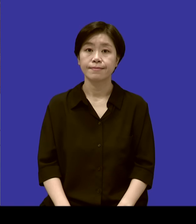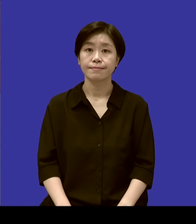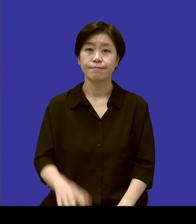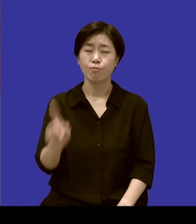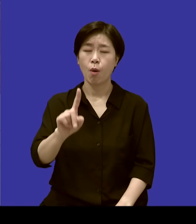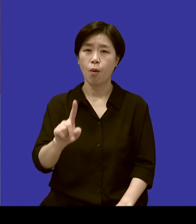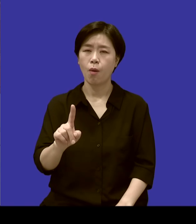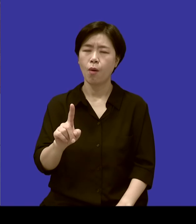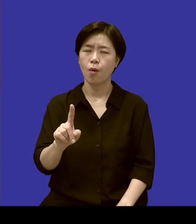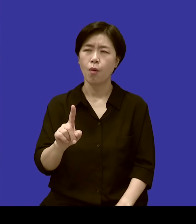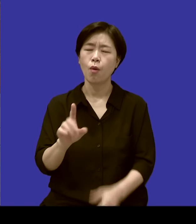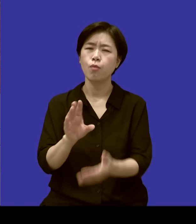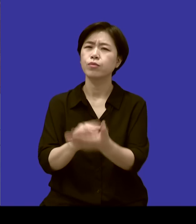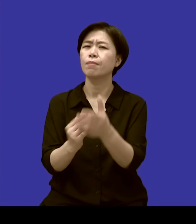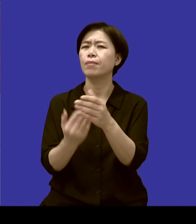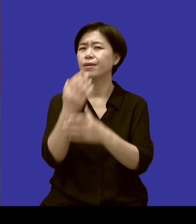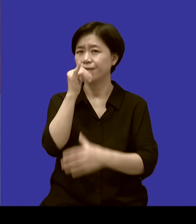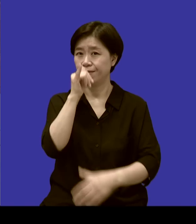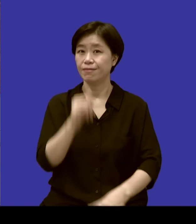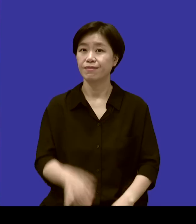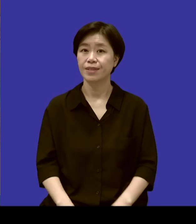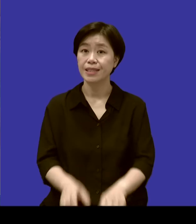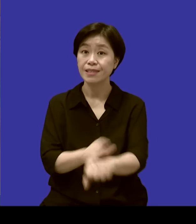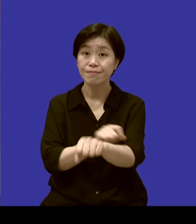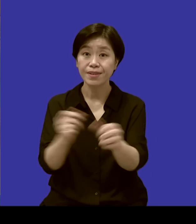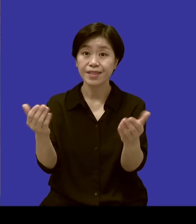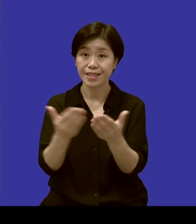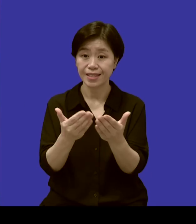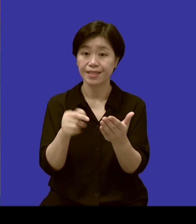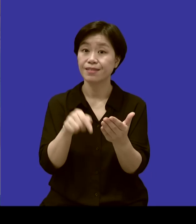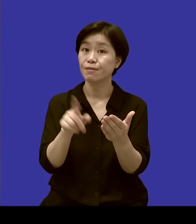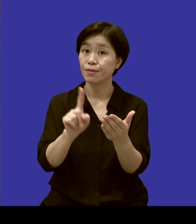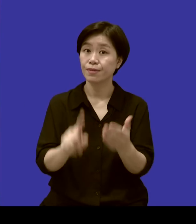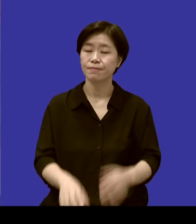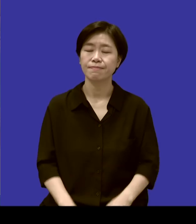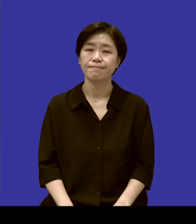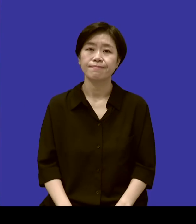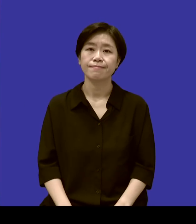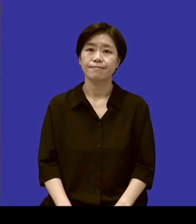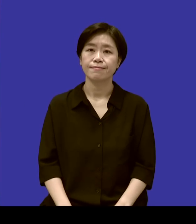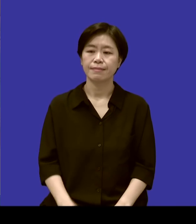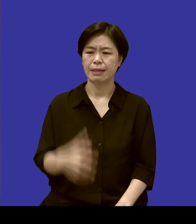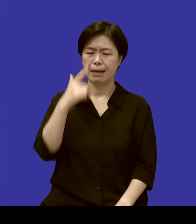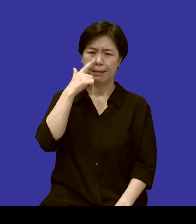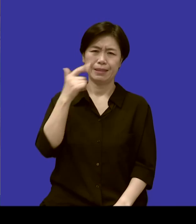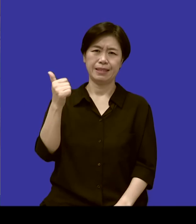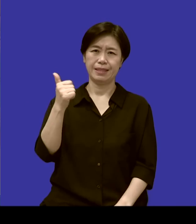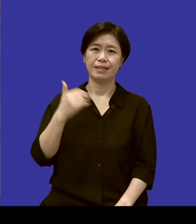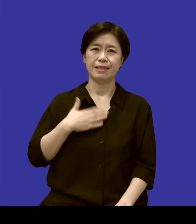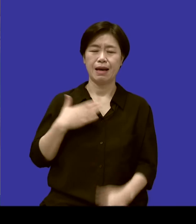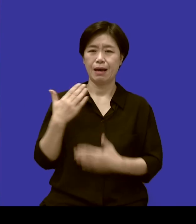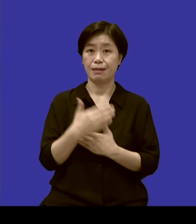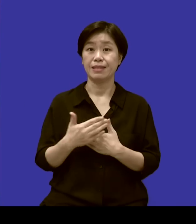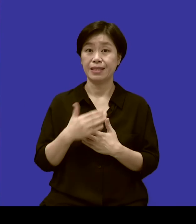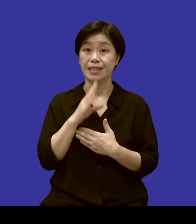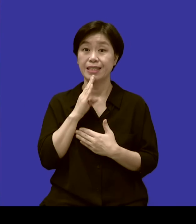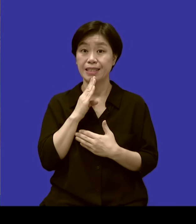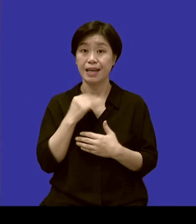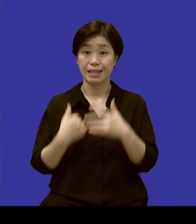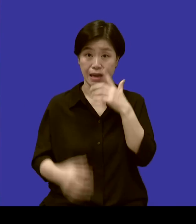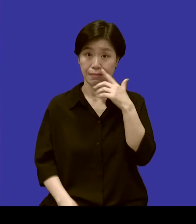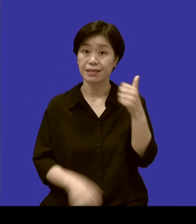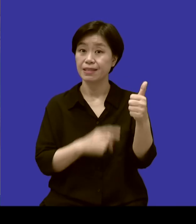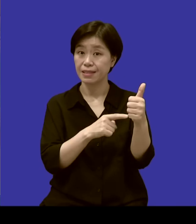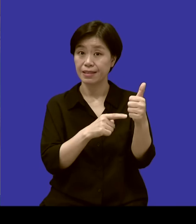어느 사건이 있었어요. 또 사건이. 아버지는 항상 저한테 오히려 오빠가 두 분이고 밑에